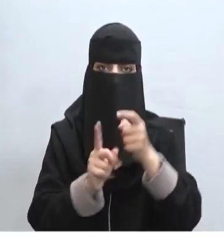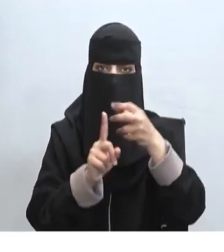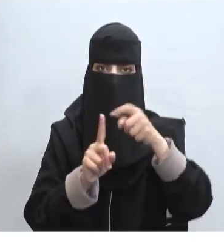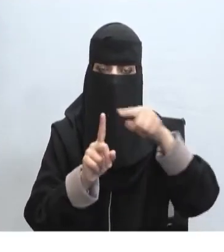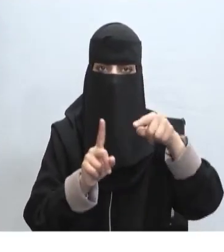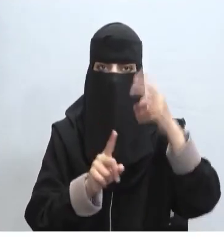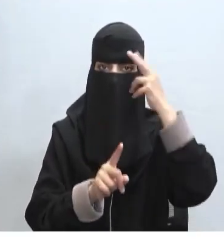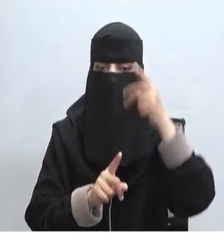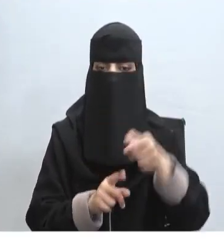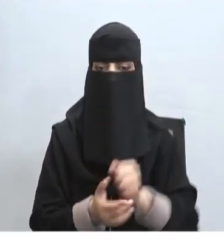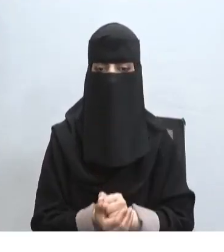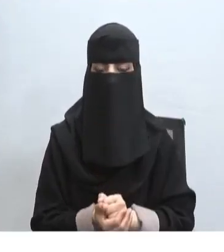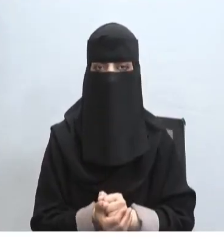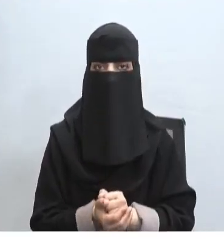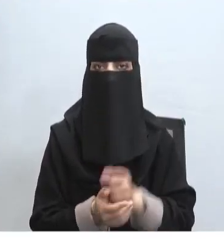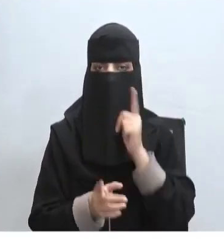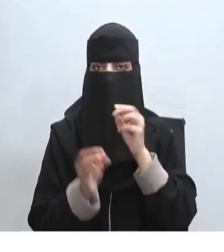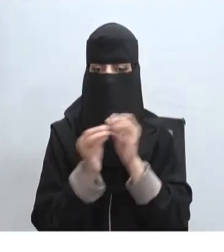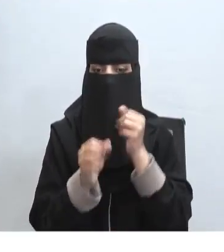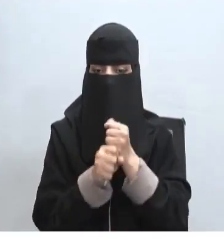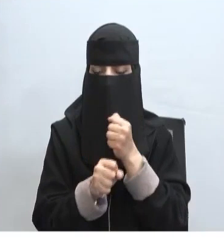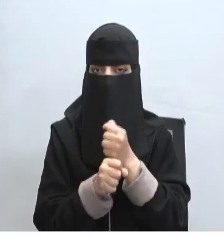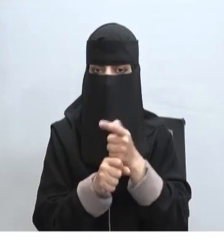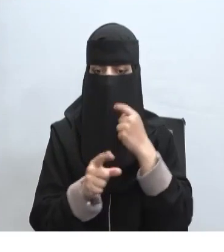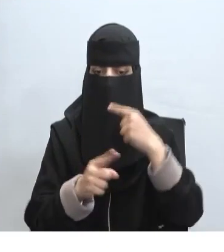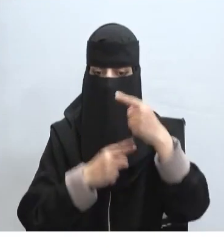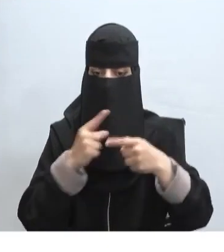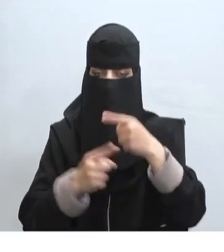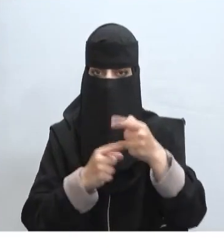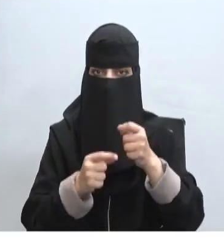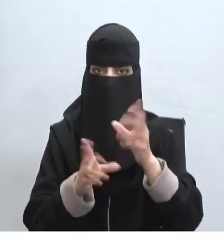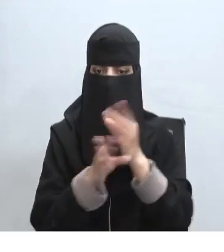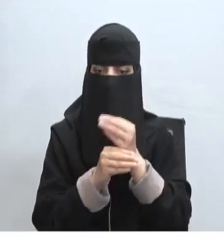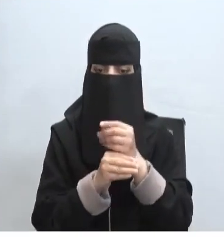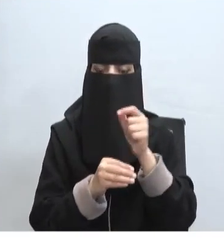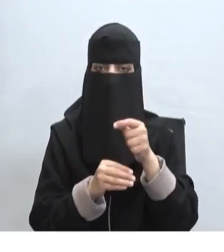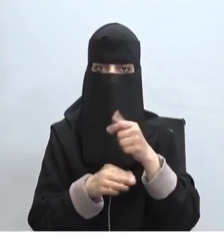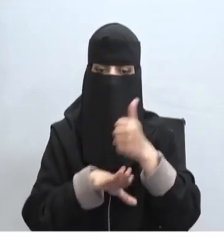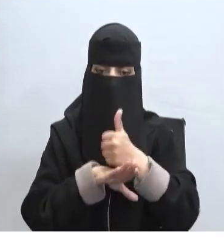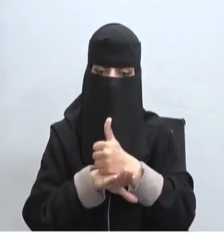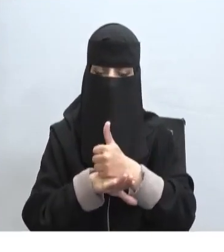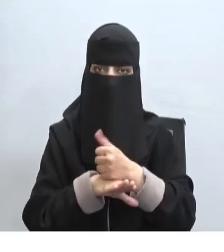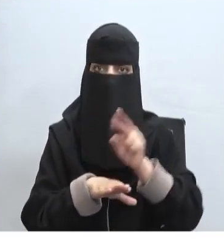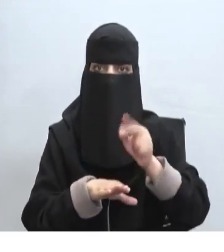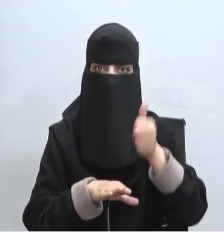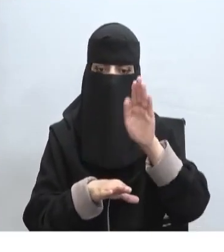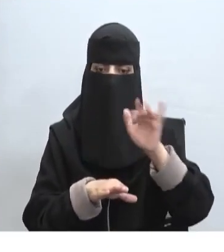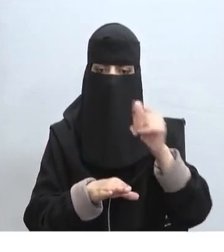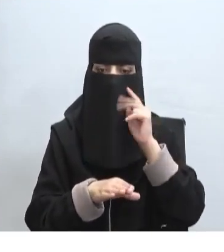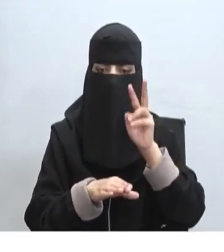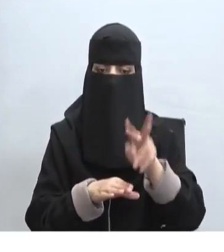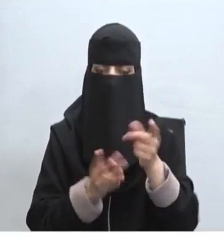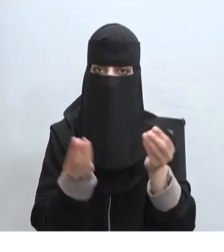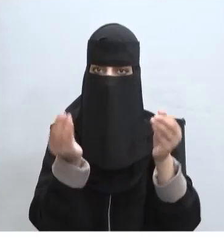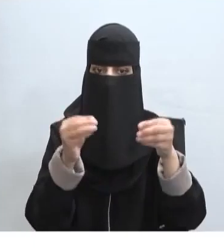السعوديه الاداء السنوي لمؤشر السوق الرئيسيه تاسي في المملكه العربيه السعوديه نلاحظ ان